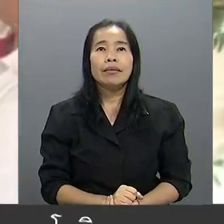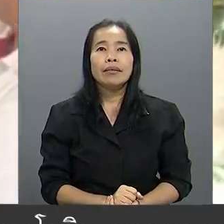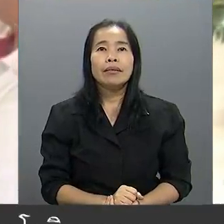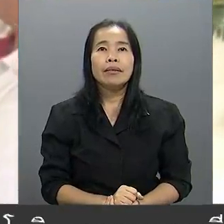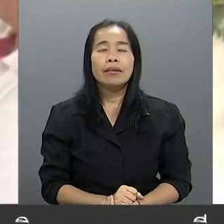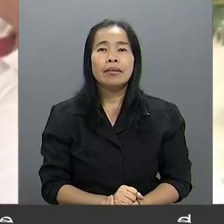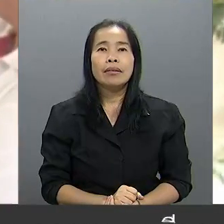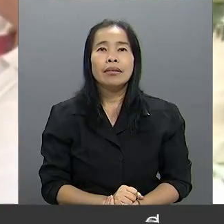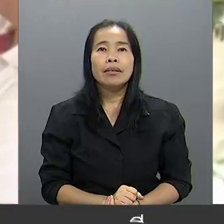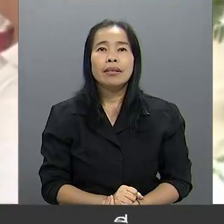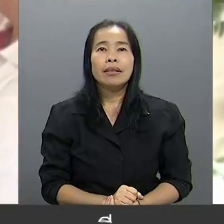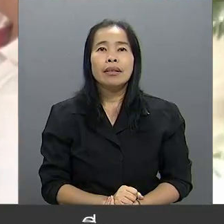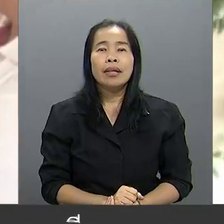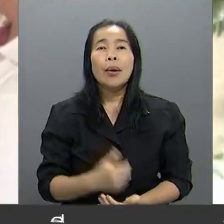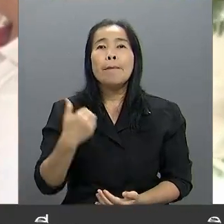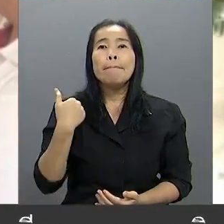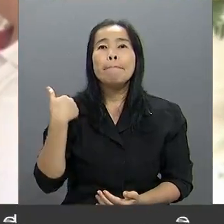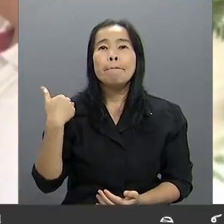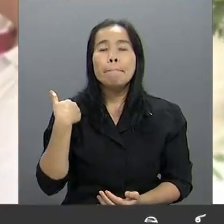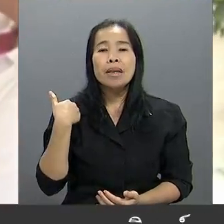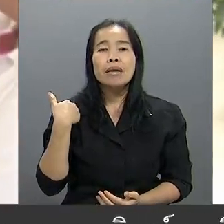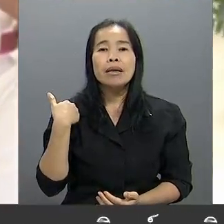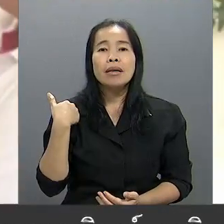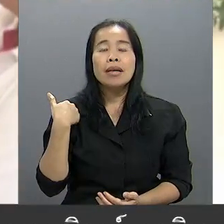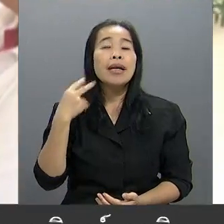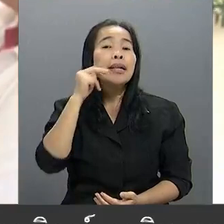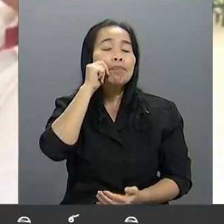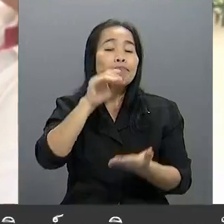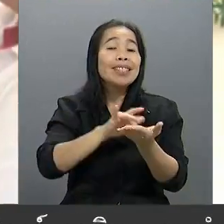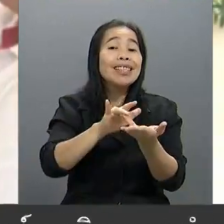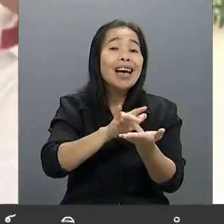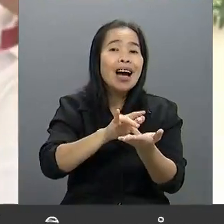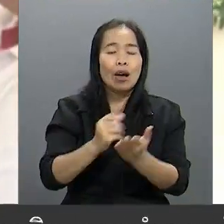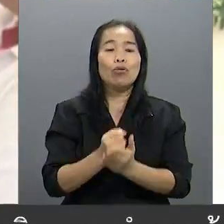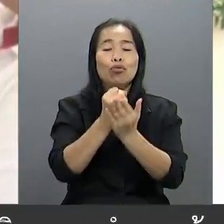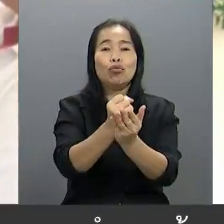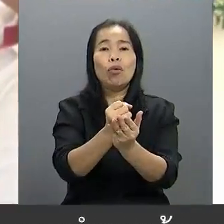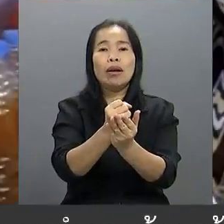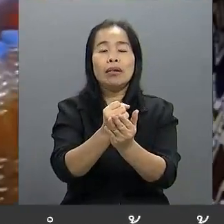ายน้ำยาในประสงค์ไปช่วยเรื่องสิ่งแวดล้อมในช่วยเรื่องทำ